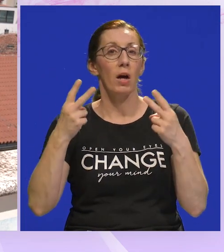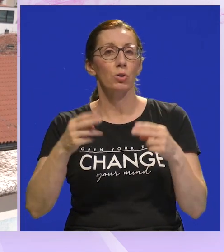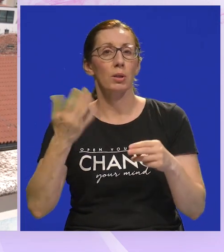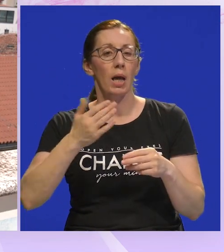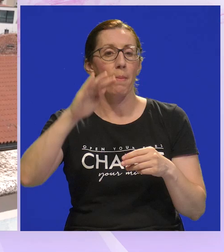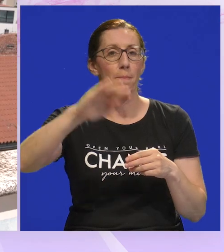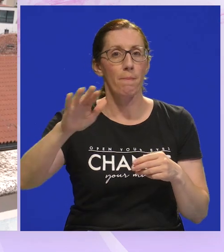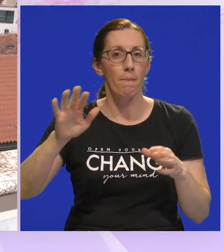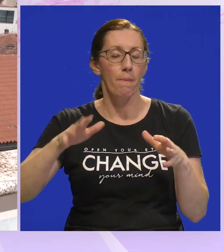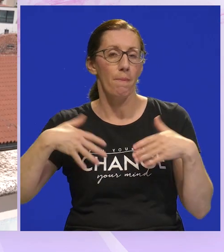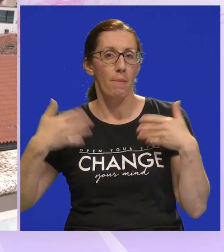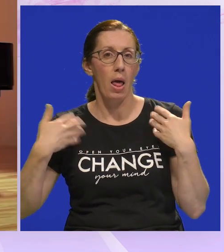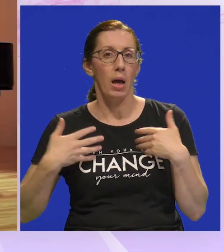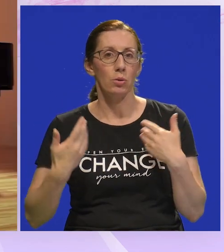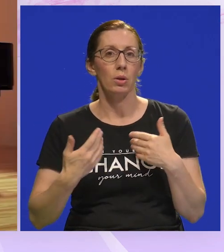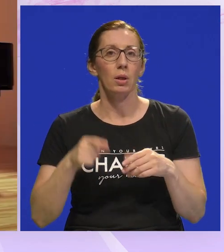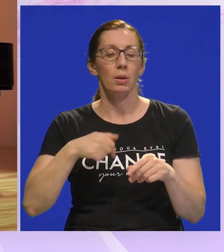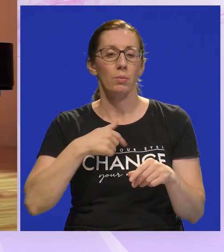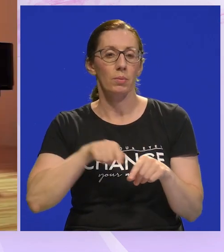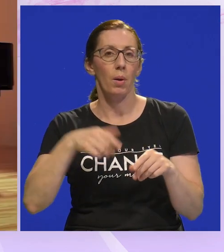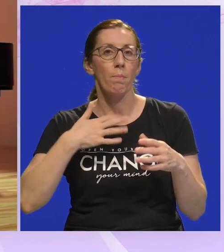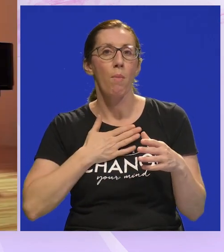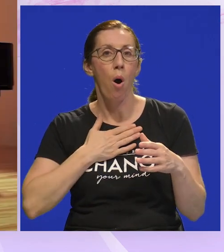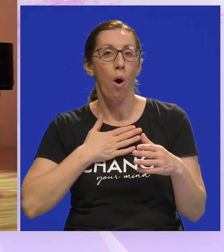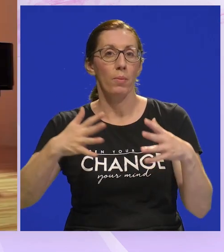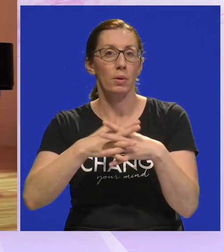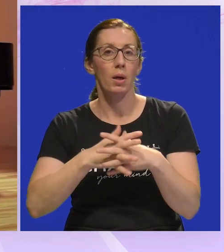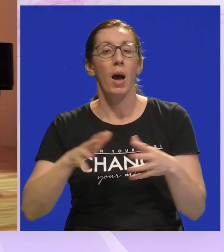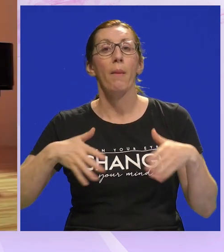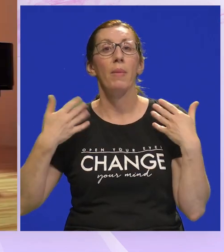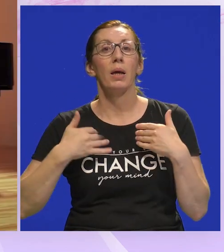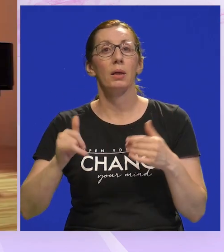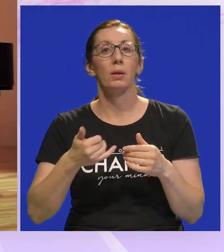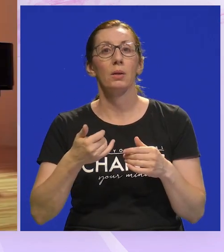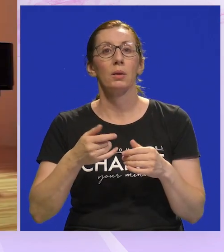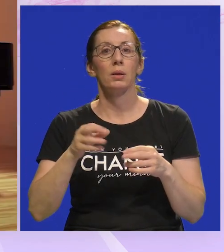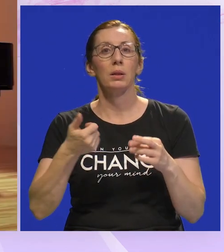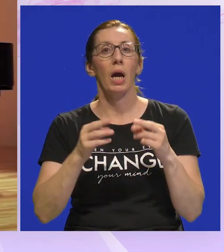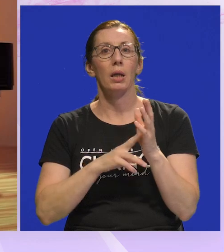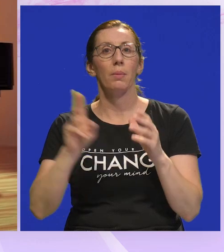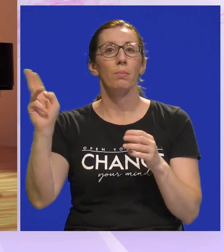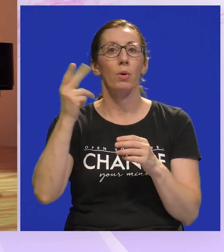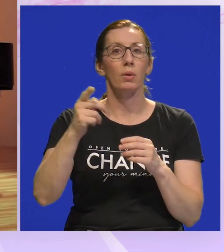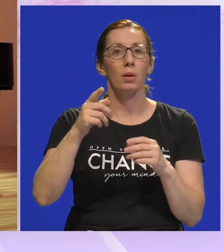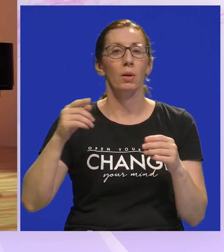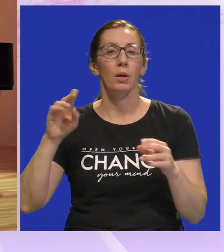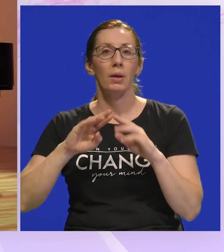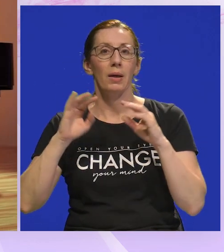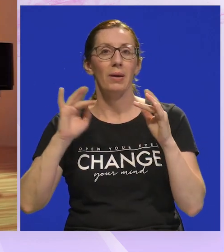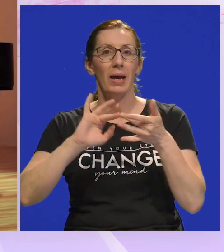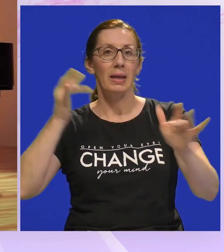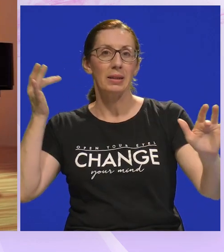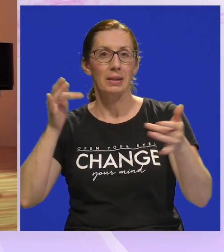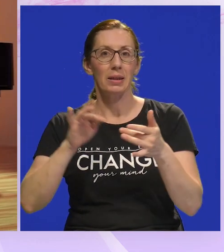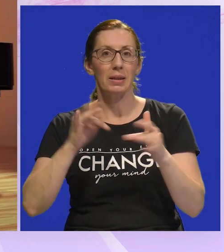mlađe generacije imati priliku čuti u vlastitom gradu ovakve izvođače. Mladi umjetnik publiku je na svoj koncert pozvao